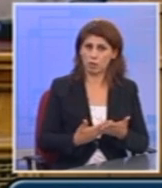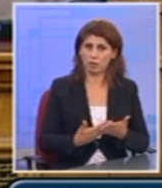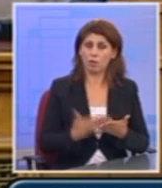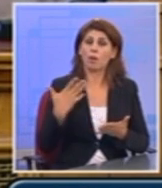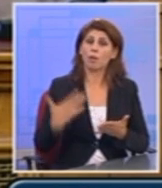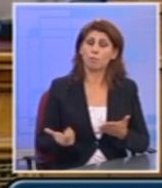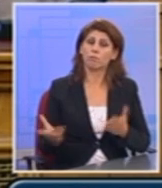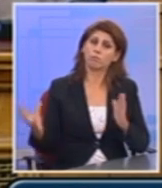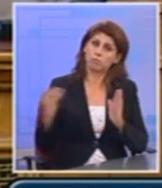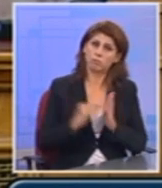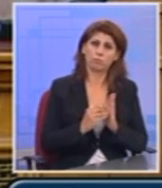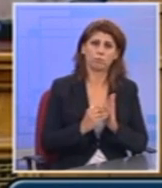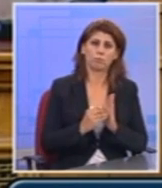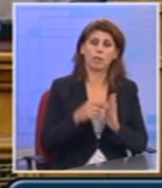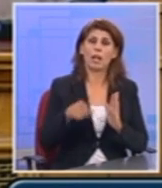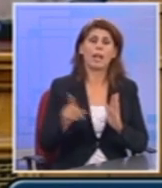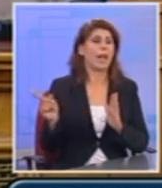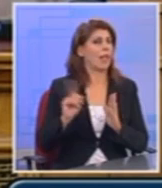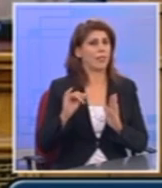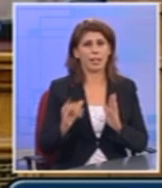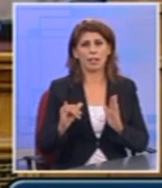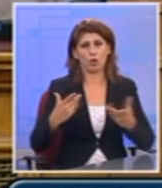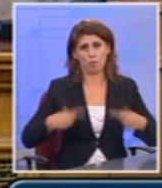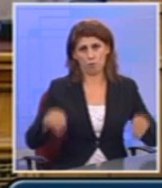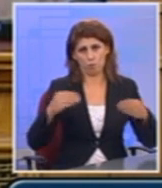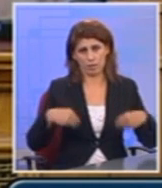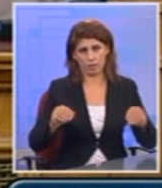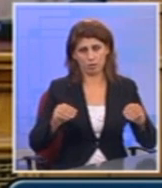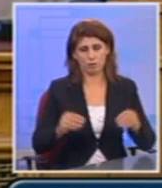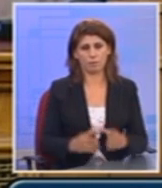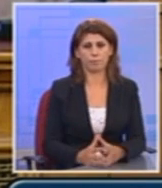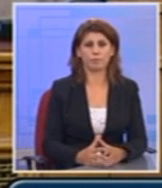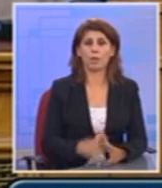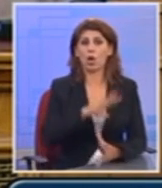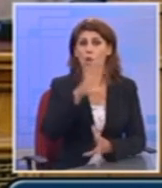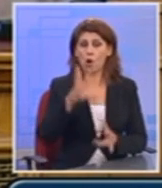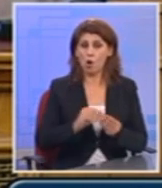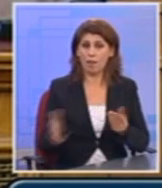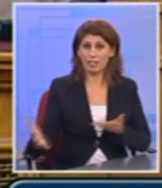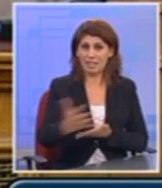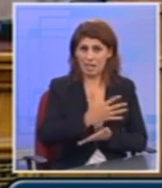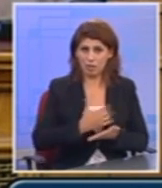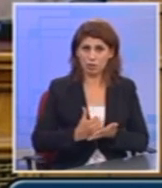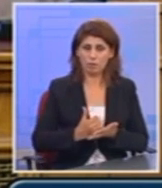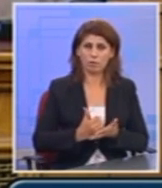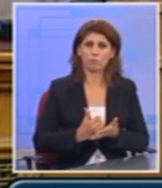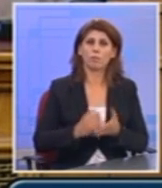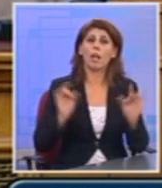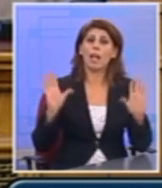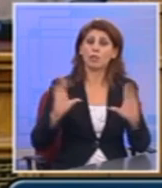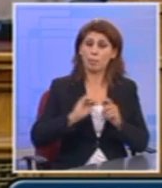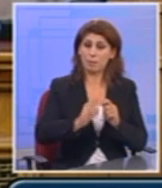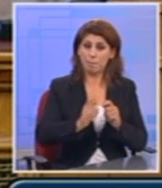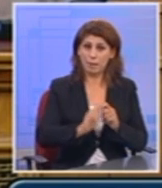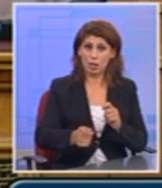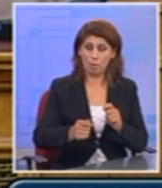έχουν ήδη περιέλθει αλλά τα οποία δεν έχει ακόμη εκποίηση όλα αυτά λοιπόν τα έσοδα θα διατίθενται εκτός από την αποπληρωμή